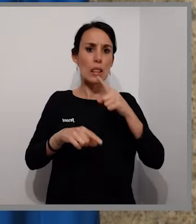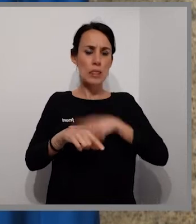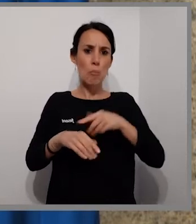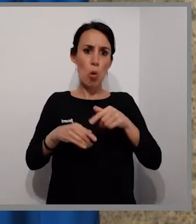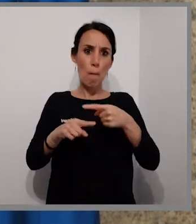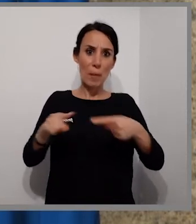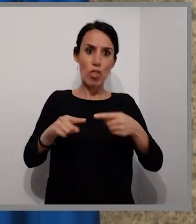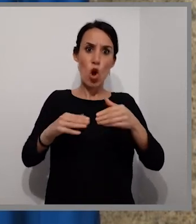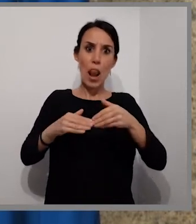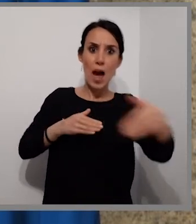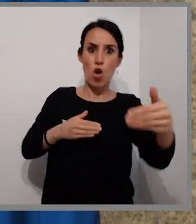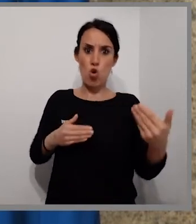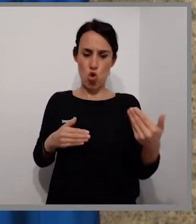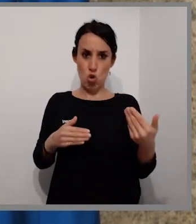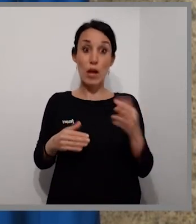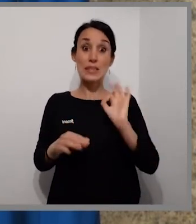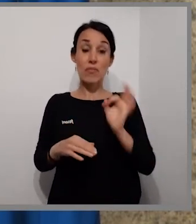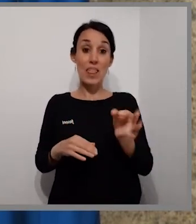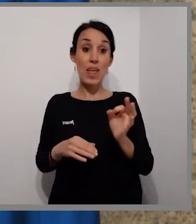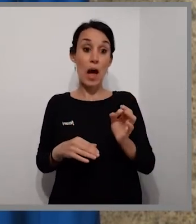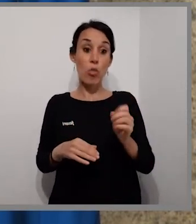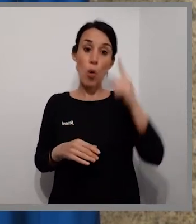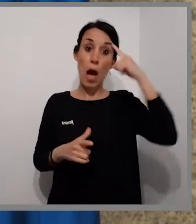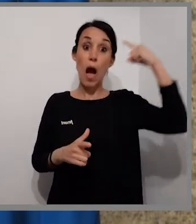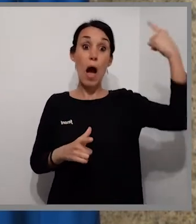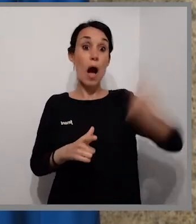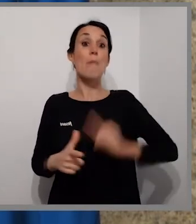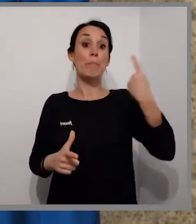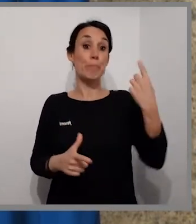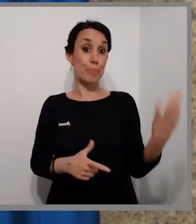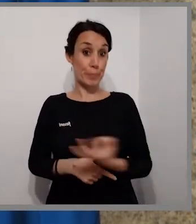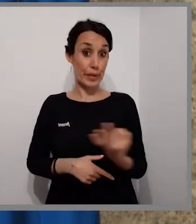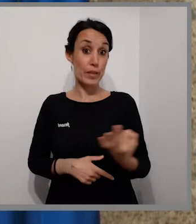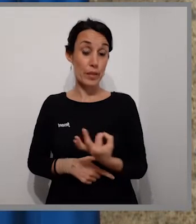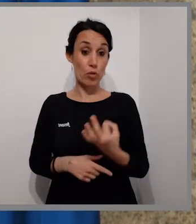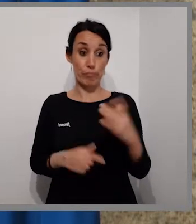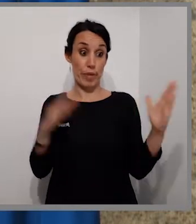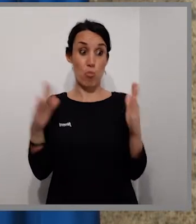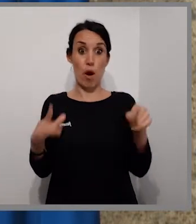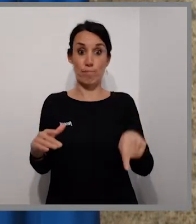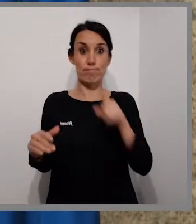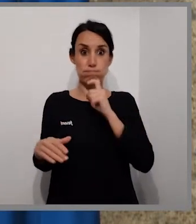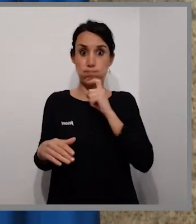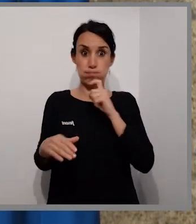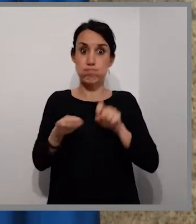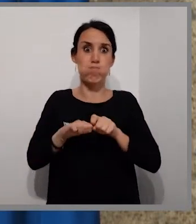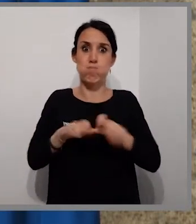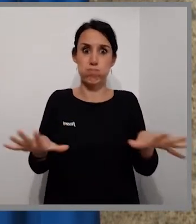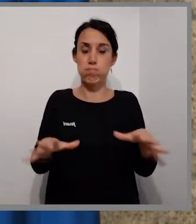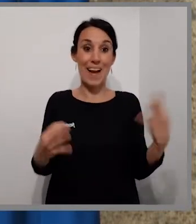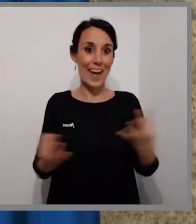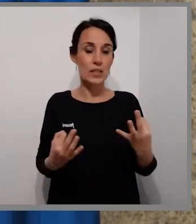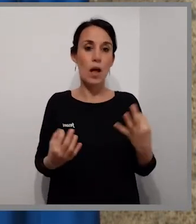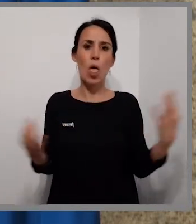mitjà i llarg termini. Perquè sí que és cert que una de les lliçons que hem de pres d'aquest moment tan difícil, d'aquesta